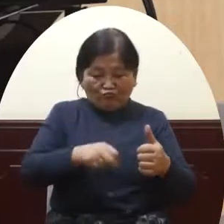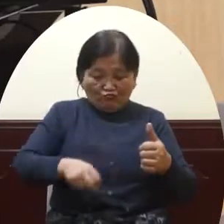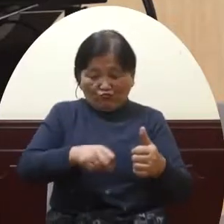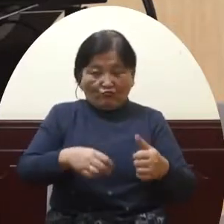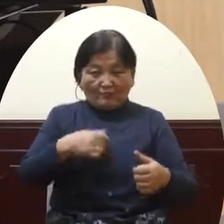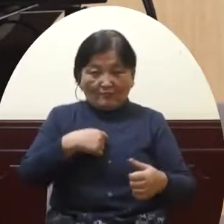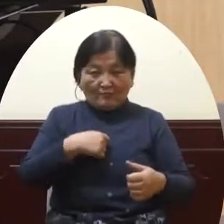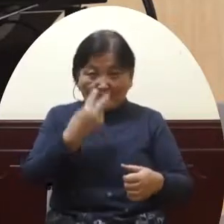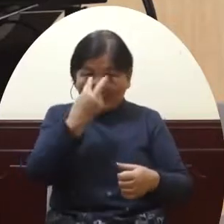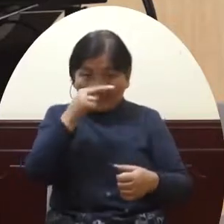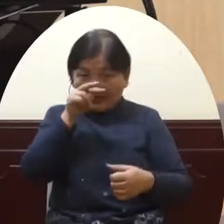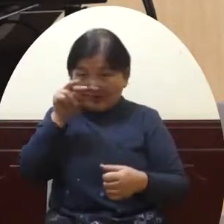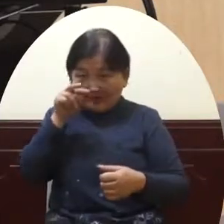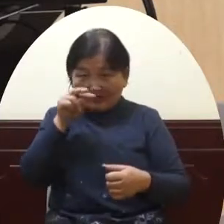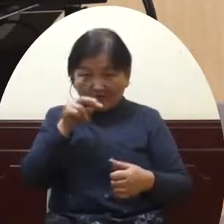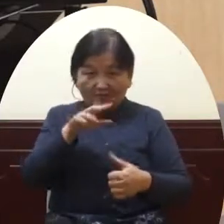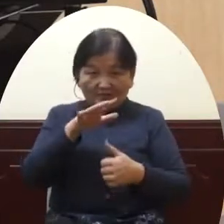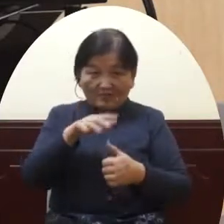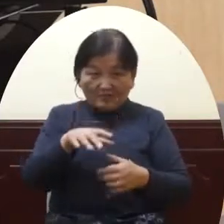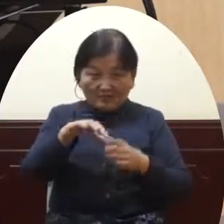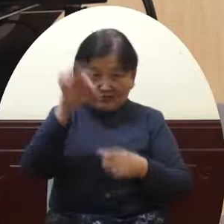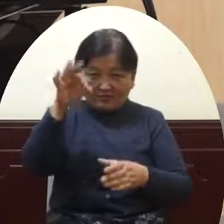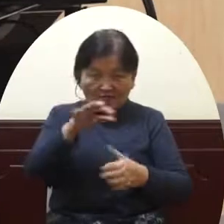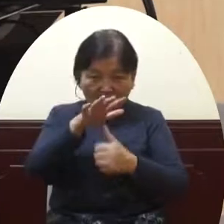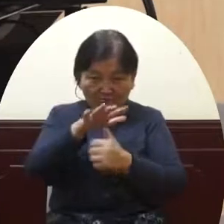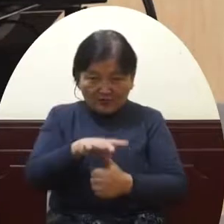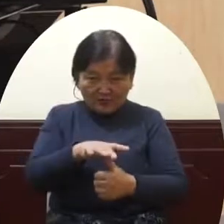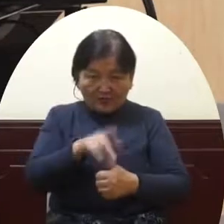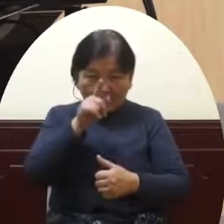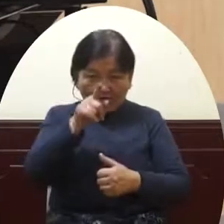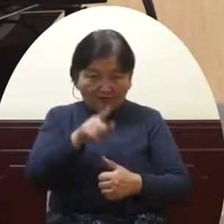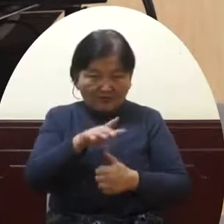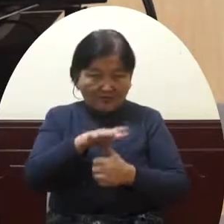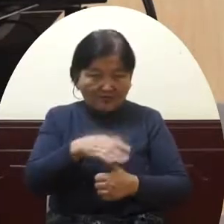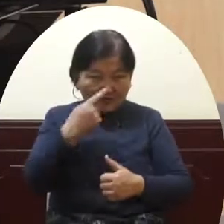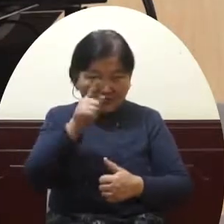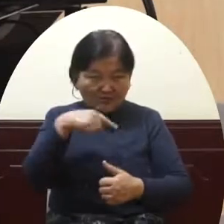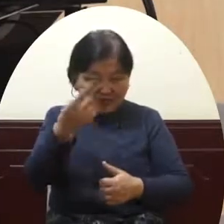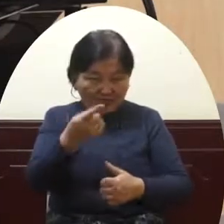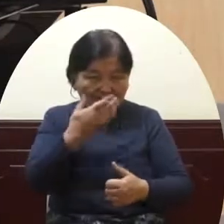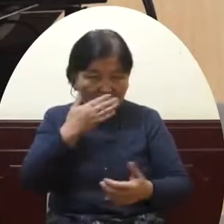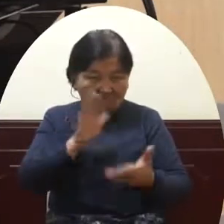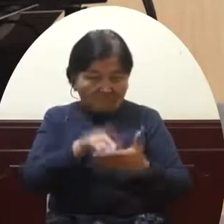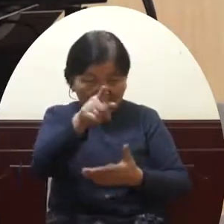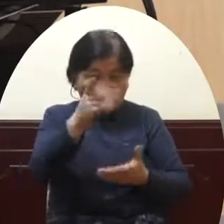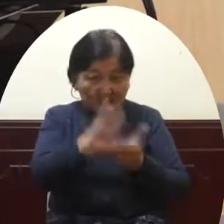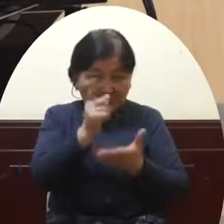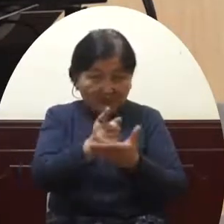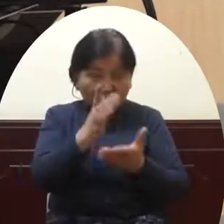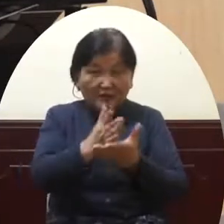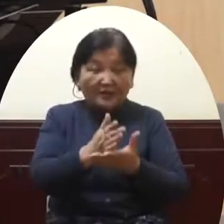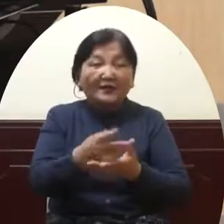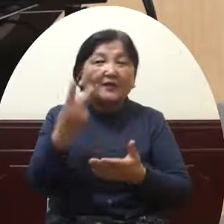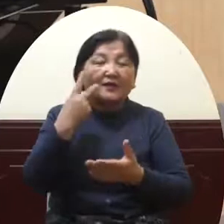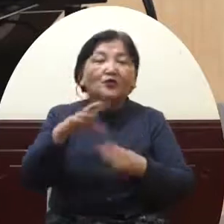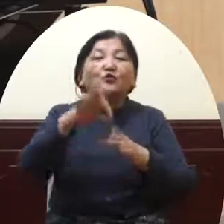дарамттай байдаг шүү дээ. Сонгогчдыг дарамталдаг. Би чамайг харж байгаа шүү, манай хүн харж байгаа шүү, чи хэлсэндээ өгөн шүү өнтергээд ингээд сонгогчийг байнга дарамталж